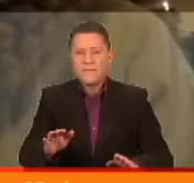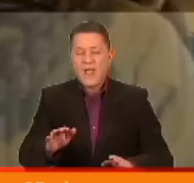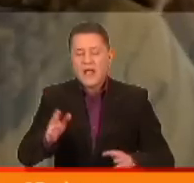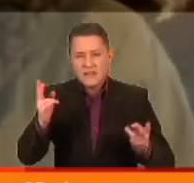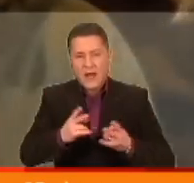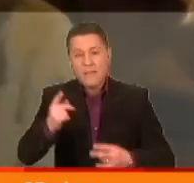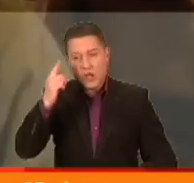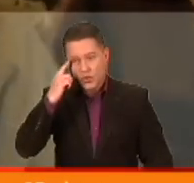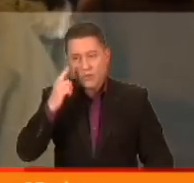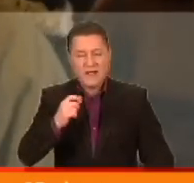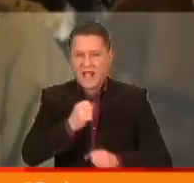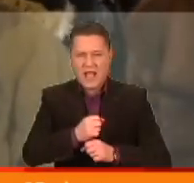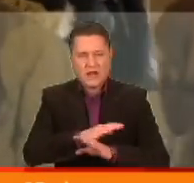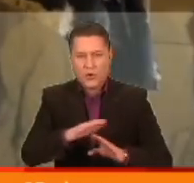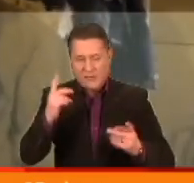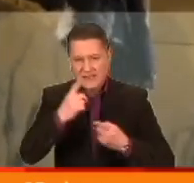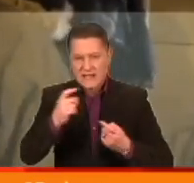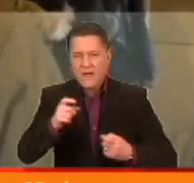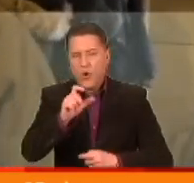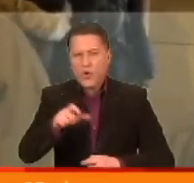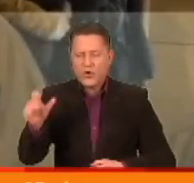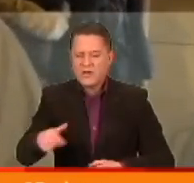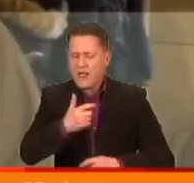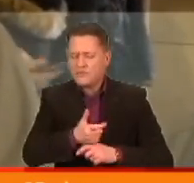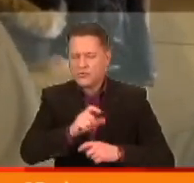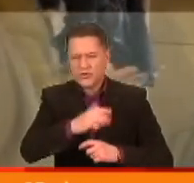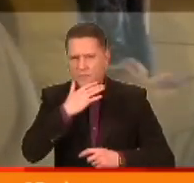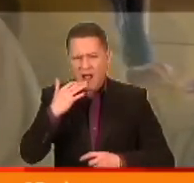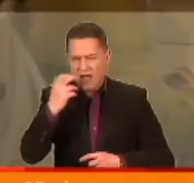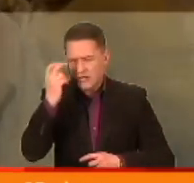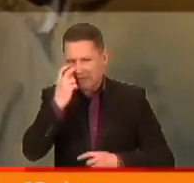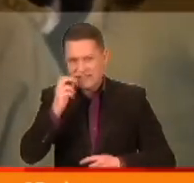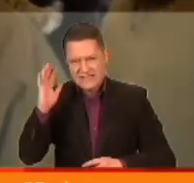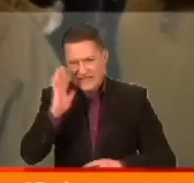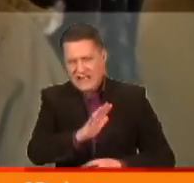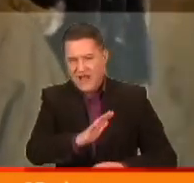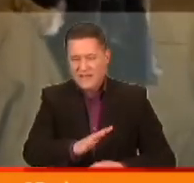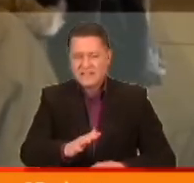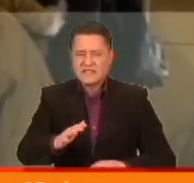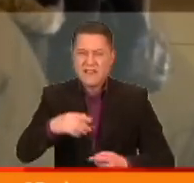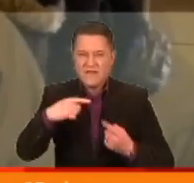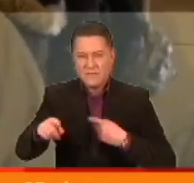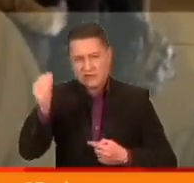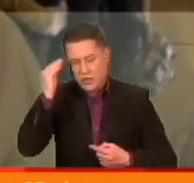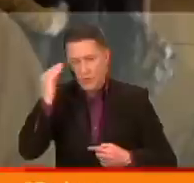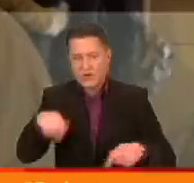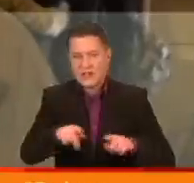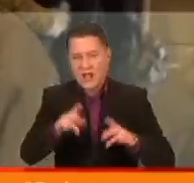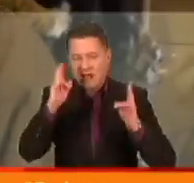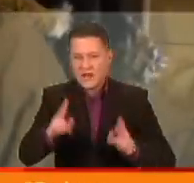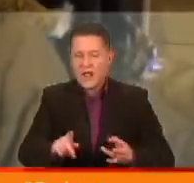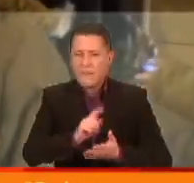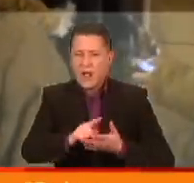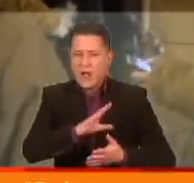думати. У людях нині дуже багато ненависті, відмінності у поглядах. Тому така трагедія має бути оточена